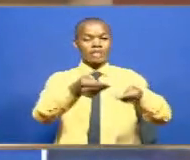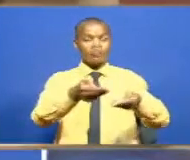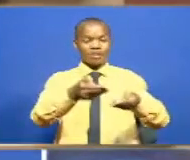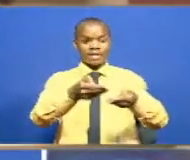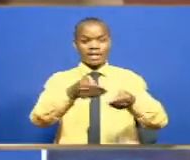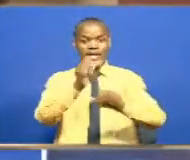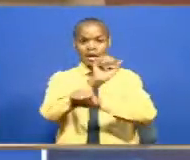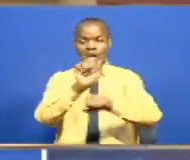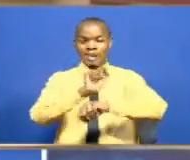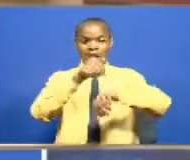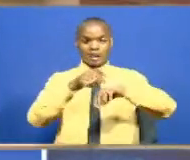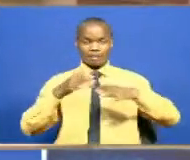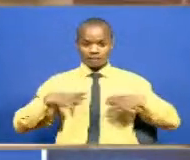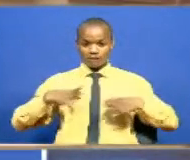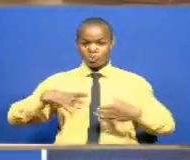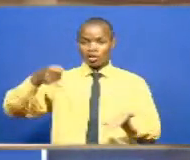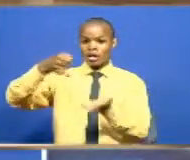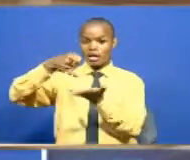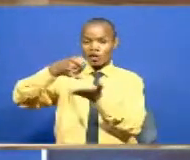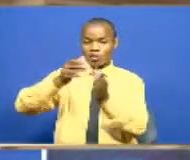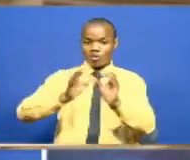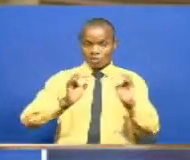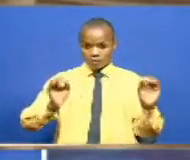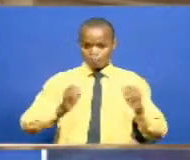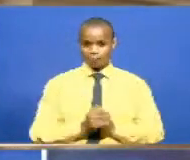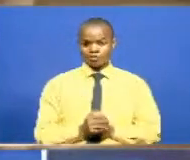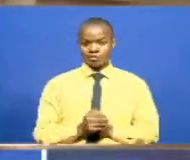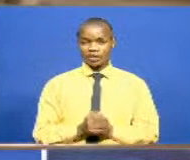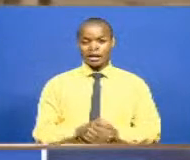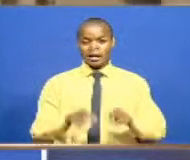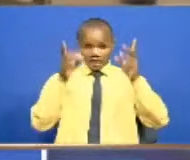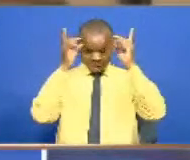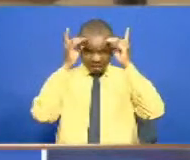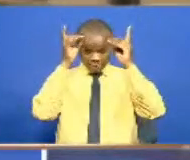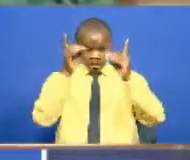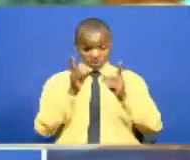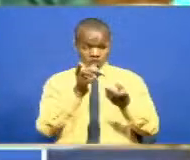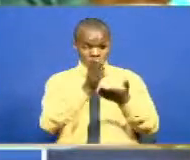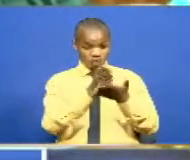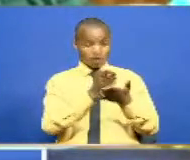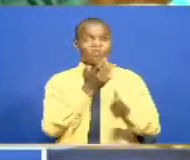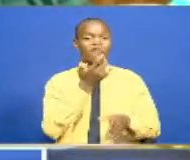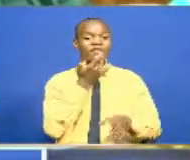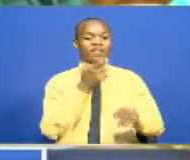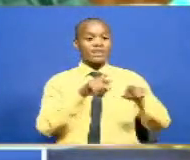kuwashirikisha wananchi. Anadai hatua hiyo inabagua na haiambatani na katiba.